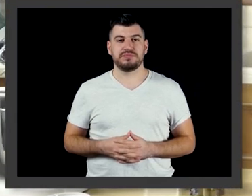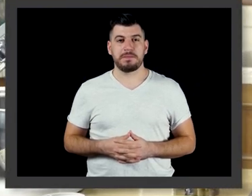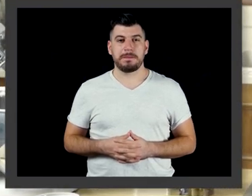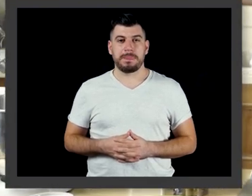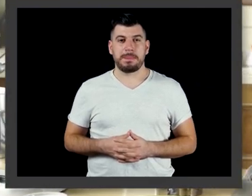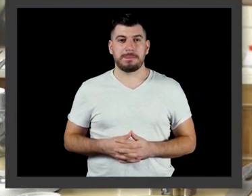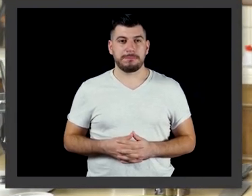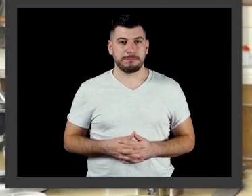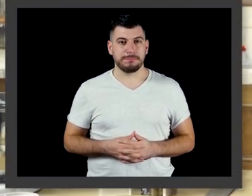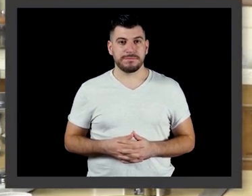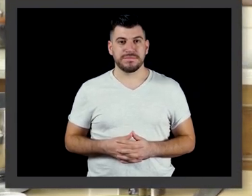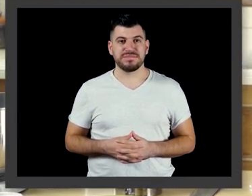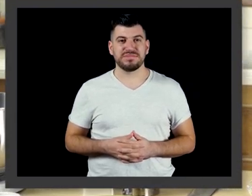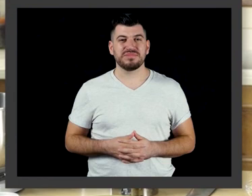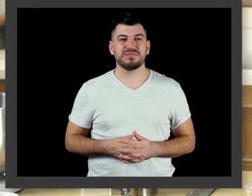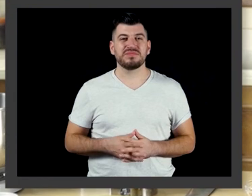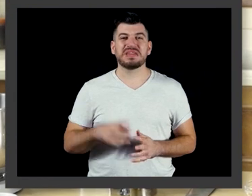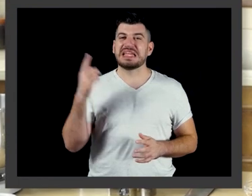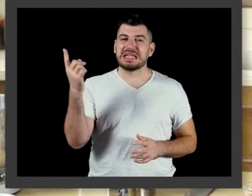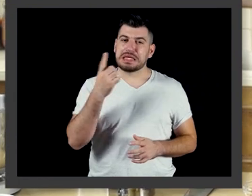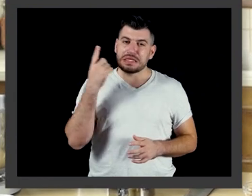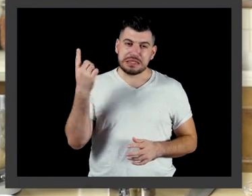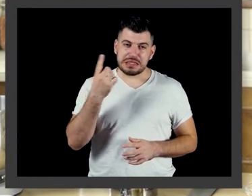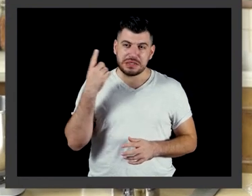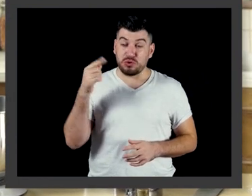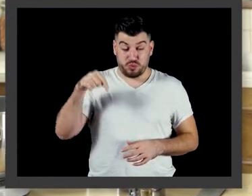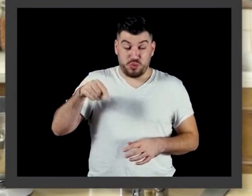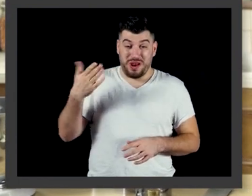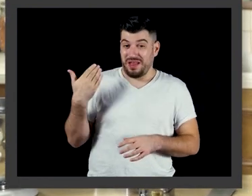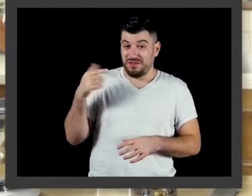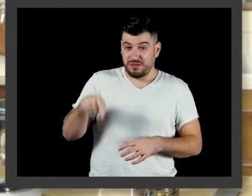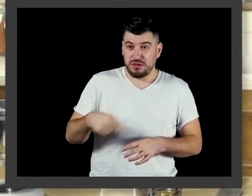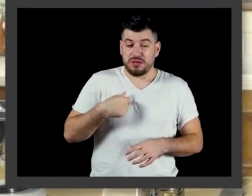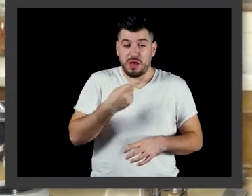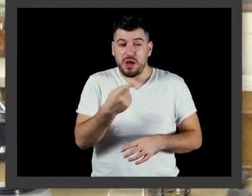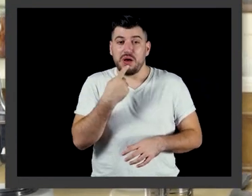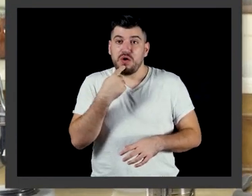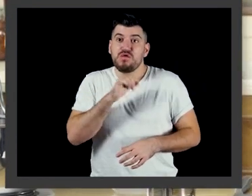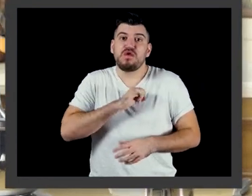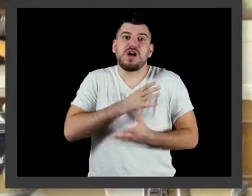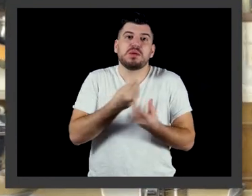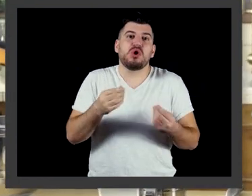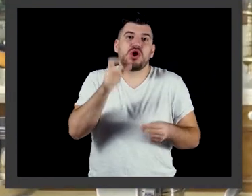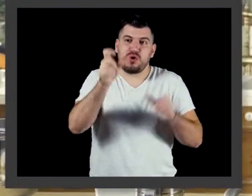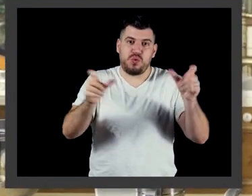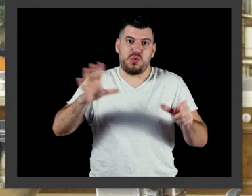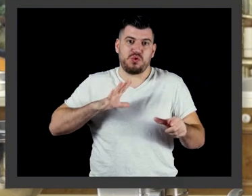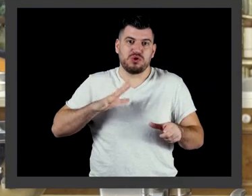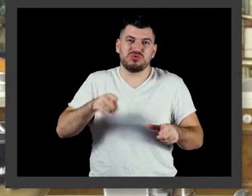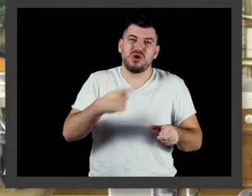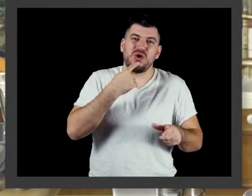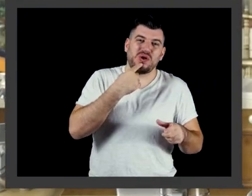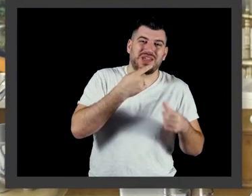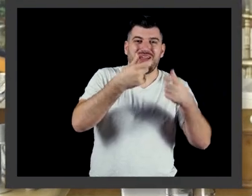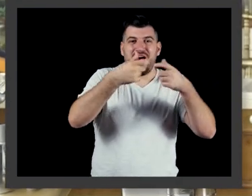πολύ ντόρος με τα αυγά και τους κρόκους και φοβάται γενικά ο κόσμος. Να σου πω ότι δεν υπάρχει κανένα πρόβλημα. Όλοι οι μύθοι για τους κρόκους αυγών